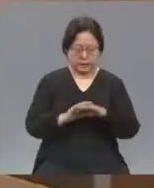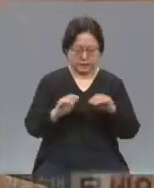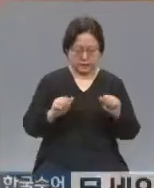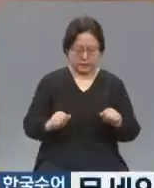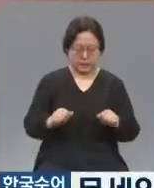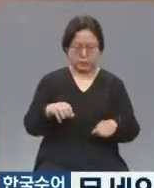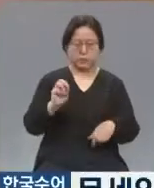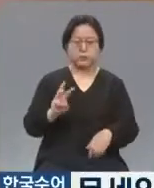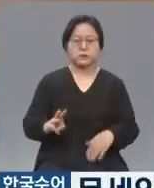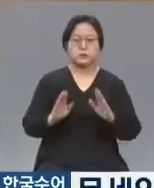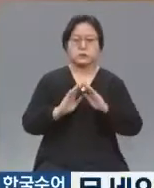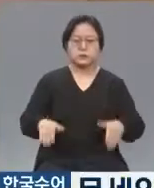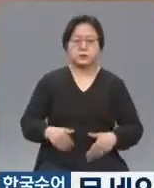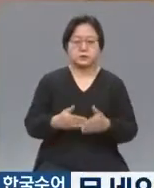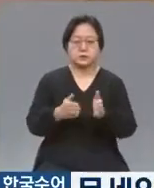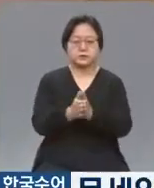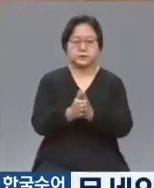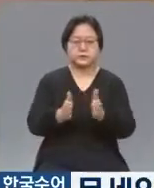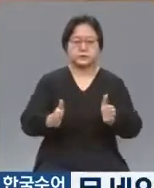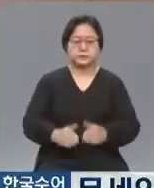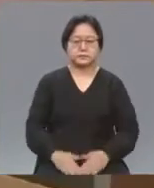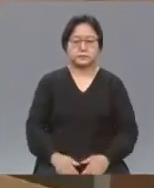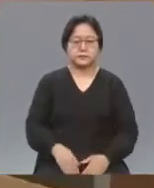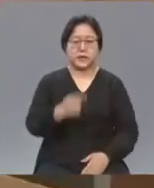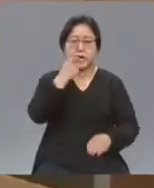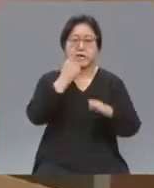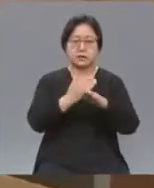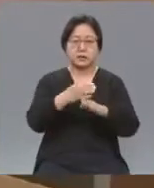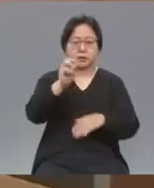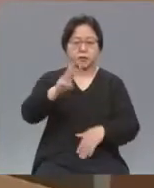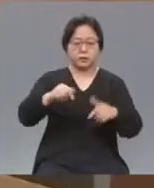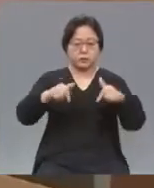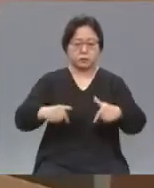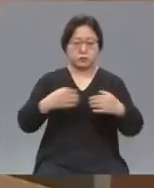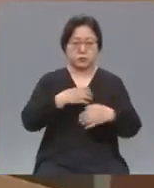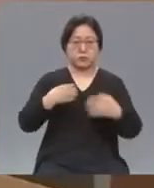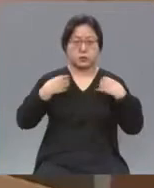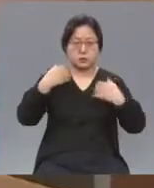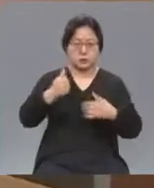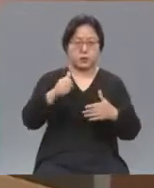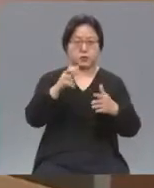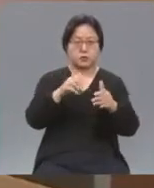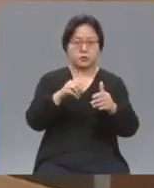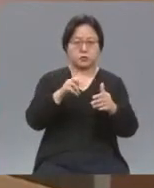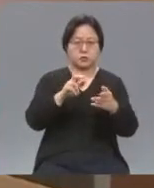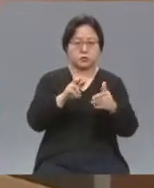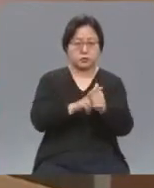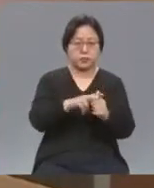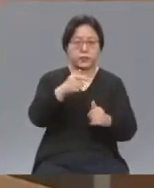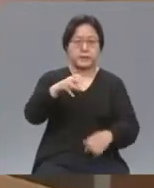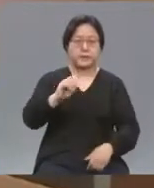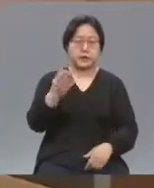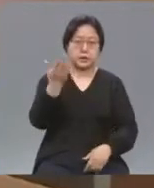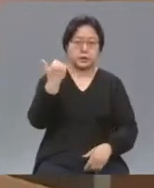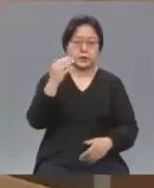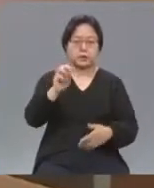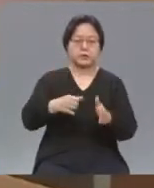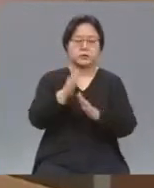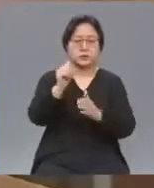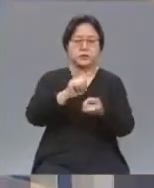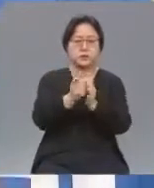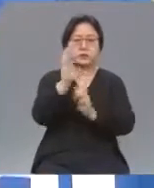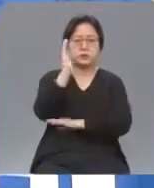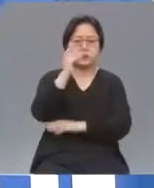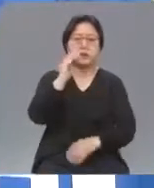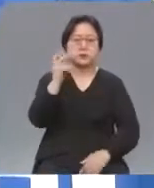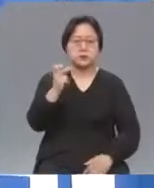하십니까 광주 전남권 뉴스 입니다 민주당 광주 서구청장 후보 에 김이 강 전 광주시 대변인 광산구 청 자